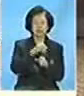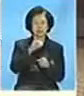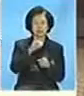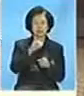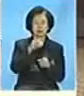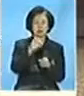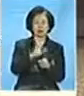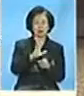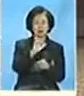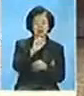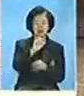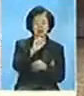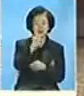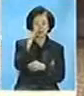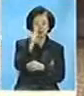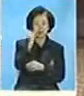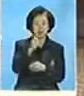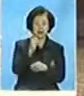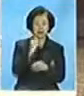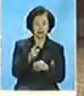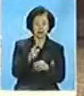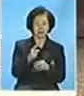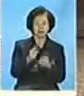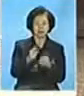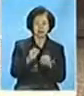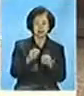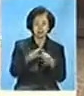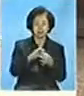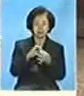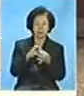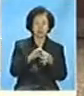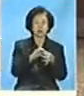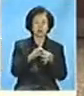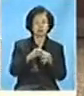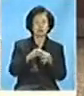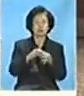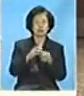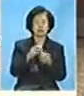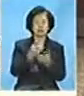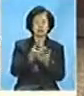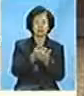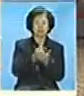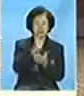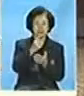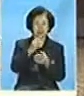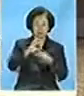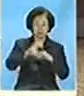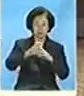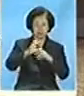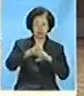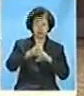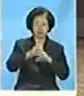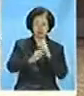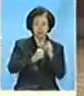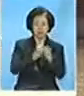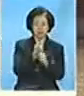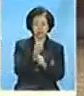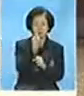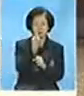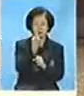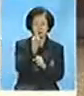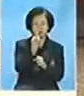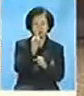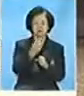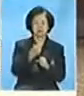การเศรษฐกิจการพาณิชย์อุตสาหกรรมตั้งแต่ปีแรกที่ผมเข้ามาเป็นสมาชิกวุฒิสภาแล้วพอเข้ามา